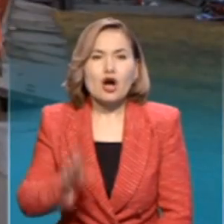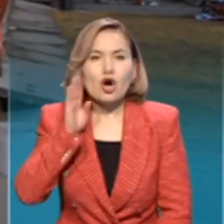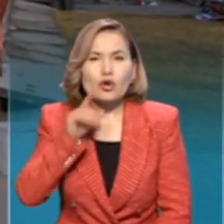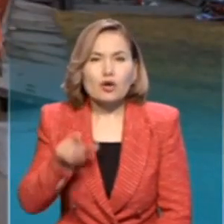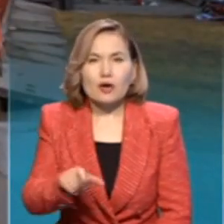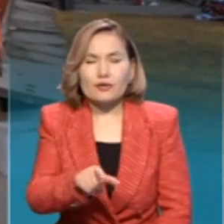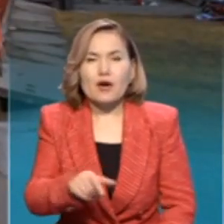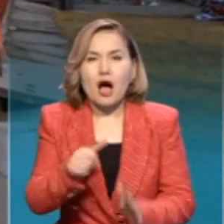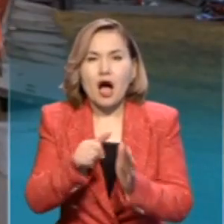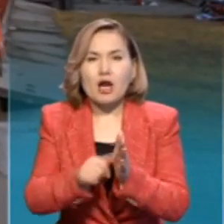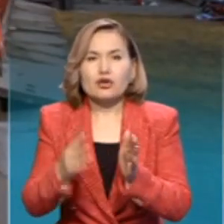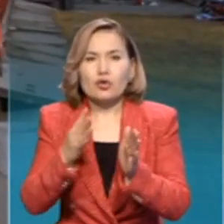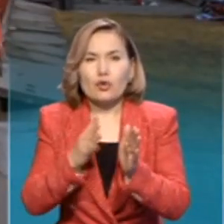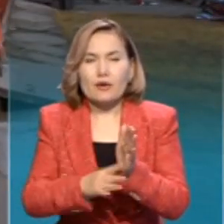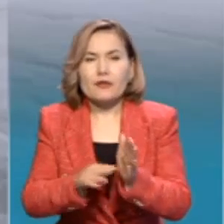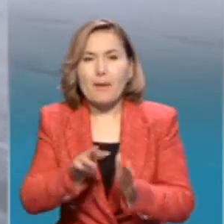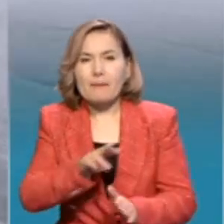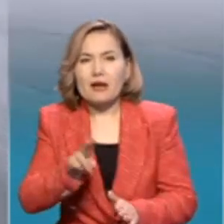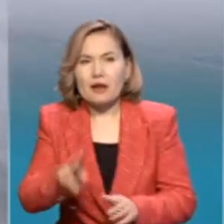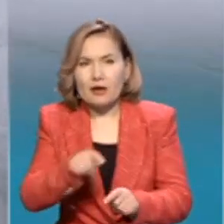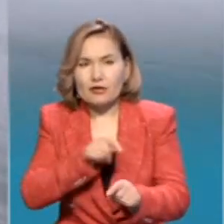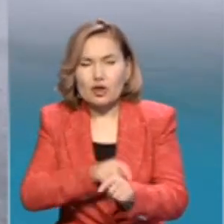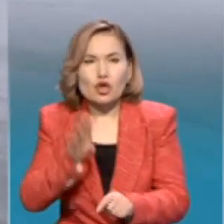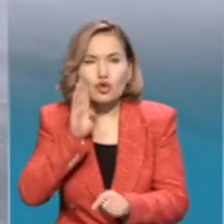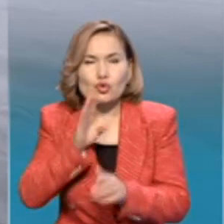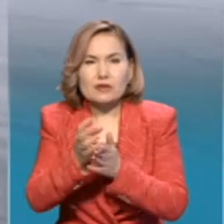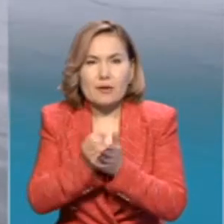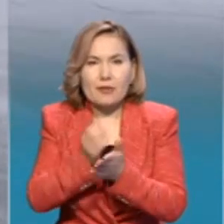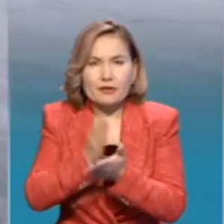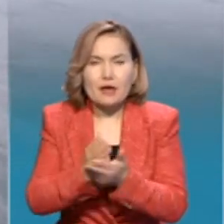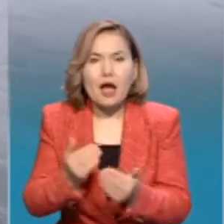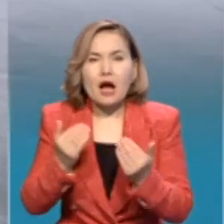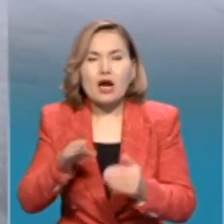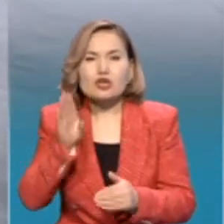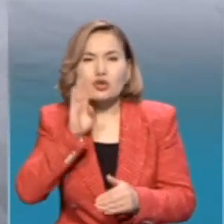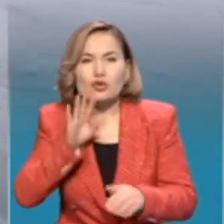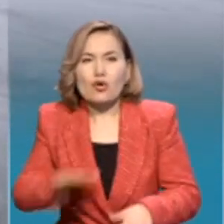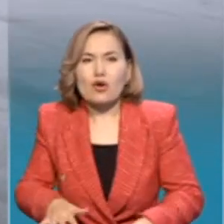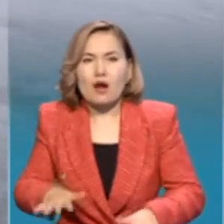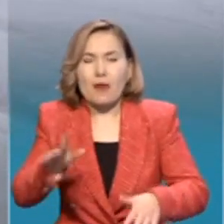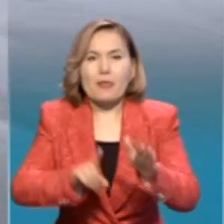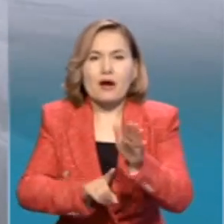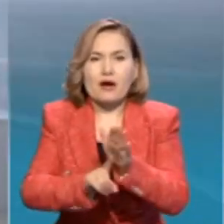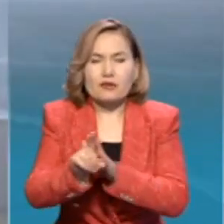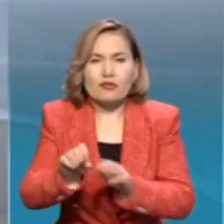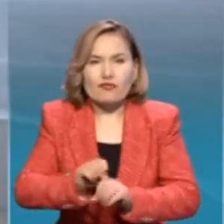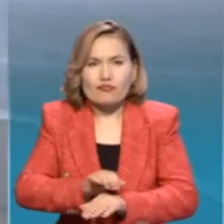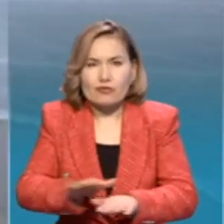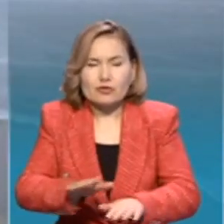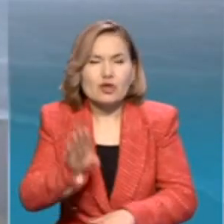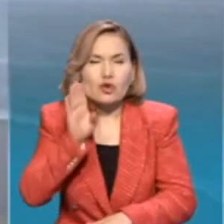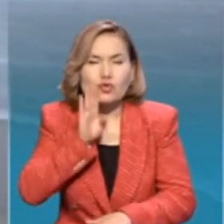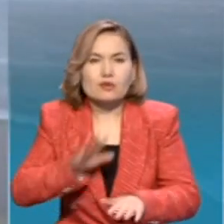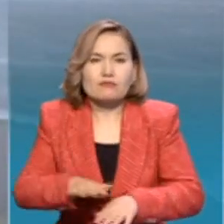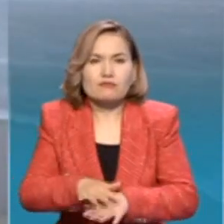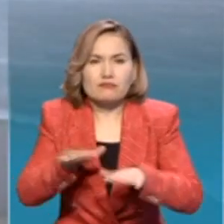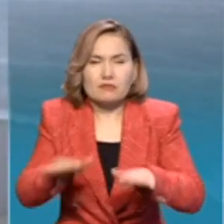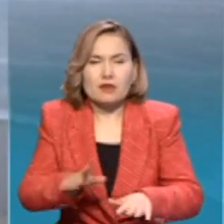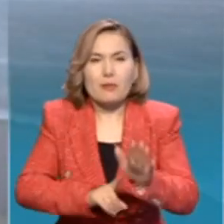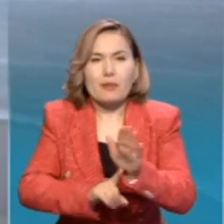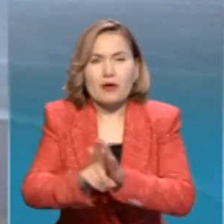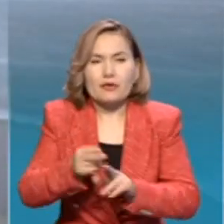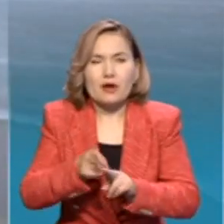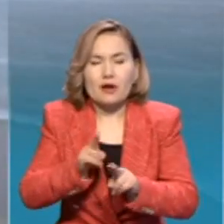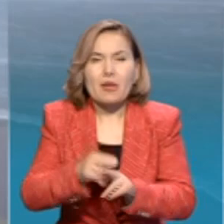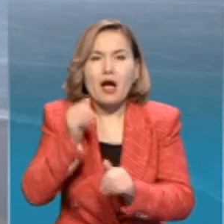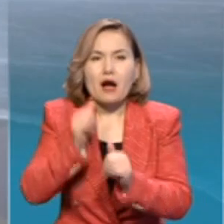Нысанның сыйымдылығы 690 миллион текше метрден астам. Қазір су ернеуінен асып, сыртқа төгіле бастаған. Қазгидромет мамандары